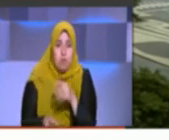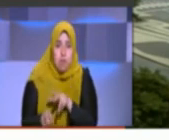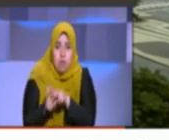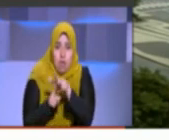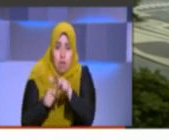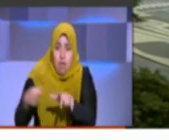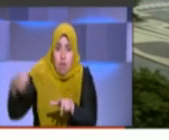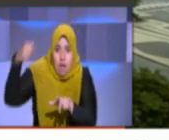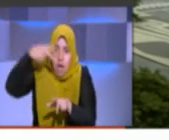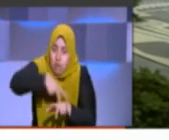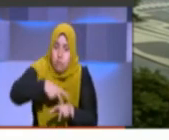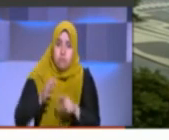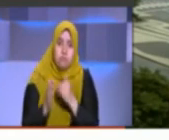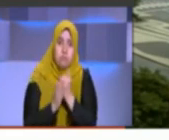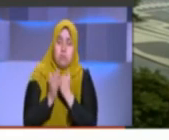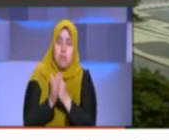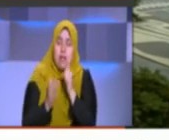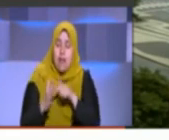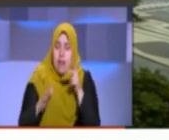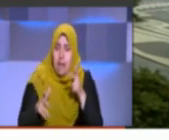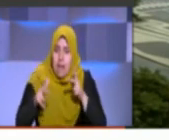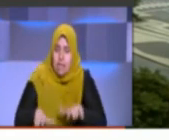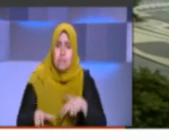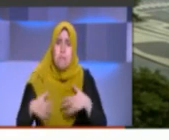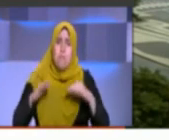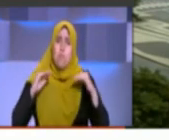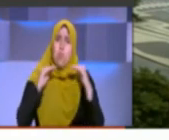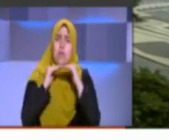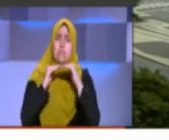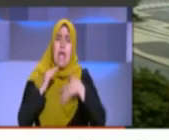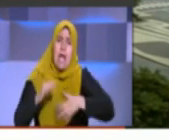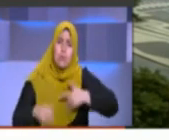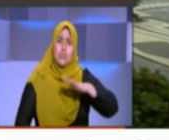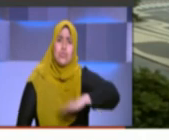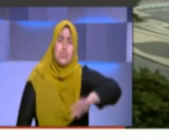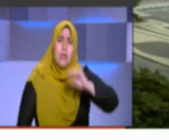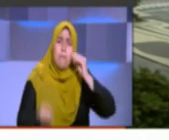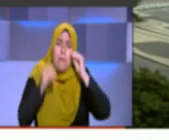نتائج كويسه جدا، ان احنا الاقتصاد بيعمل بشكل